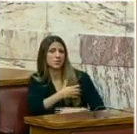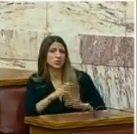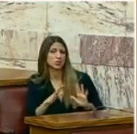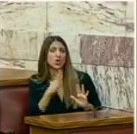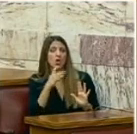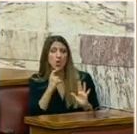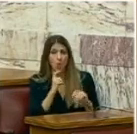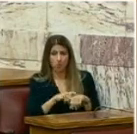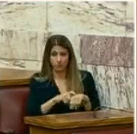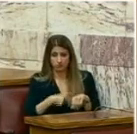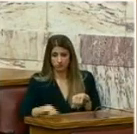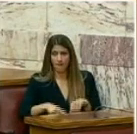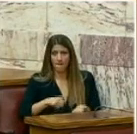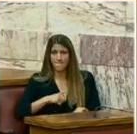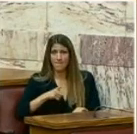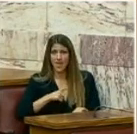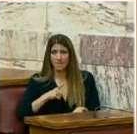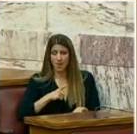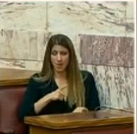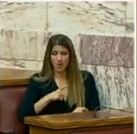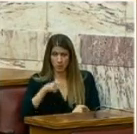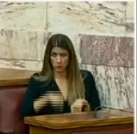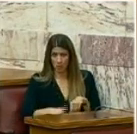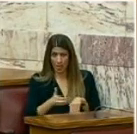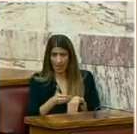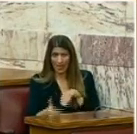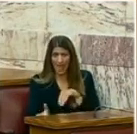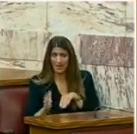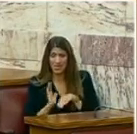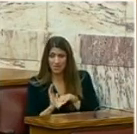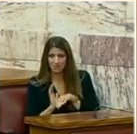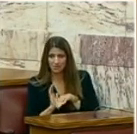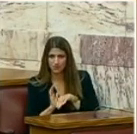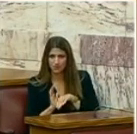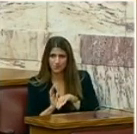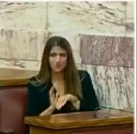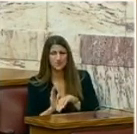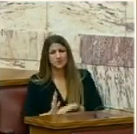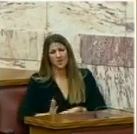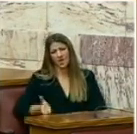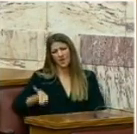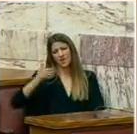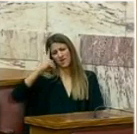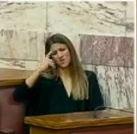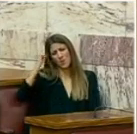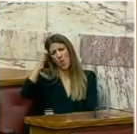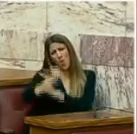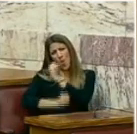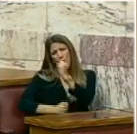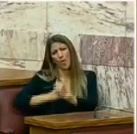τώρα ετεροχρονισμένα, αφού υπήρξε το πάρτι των δεκαετιών,